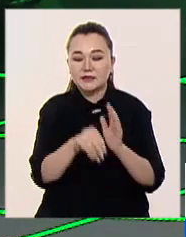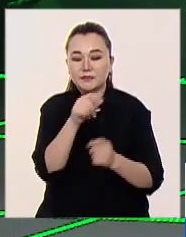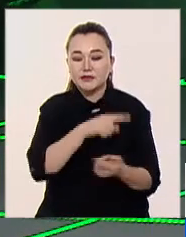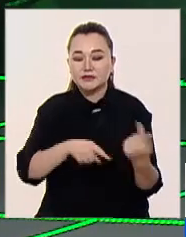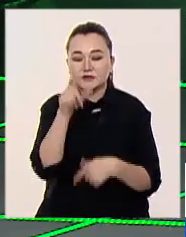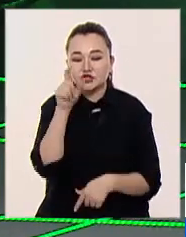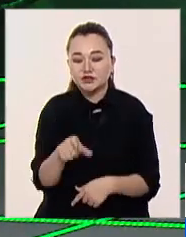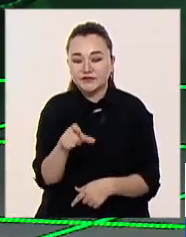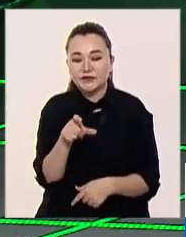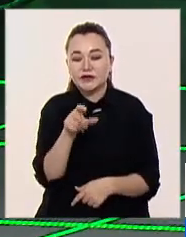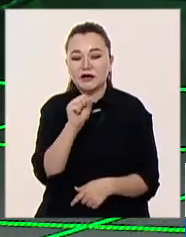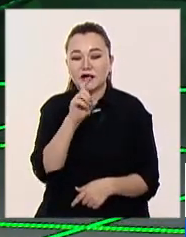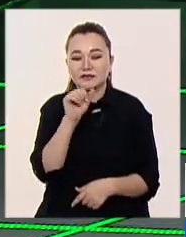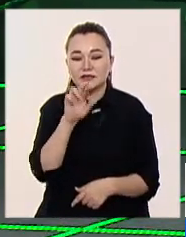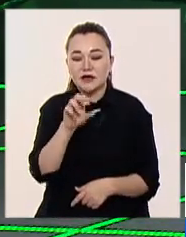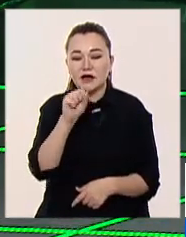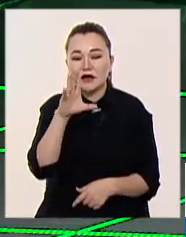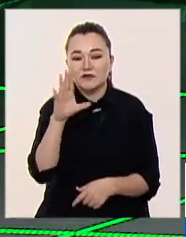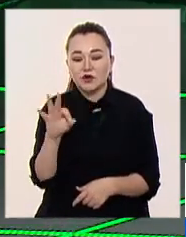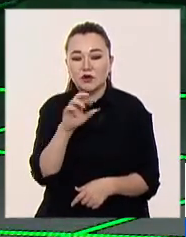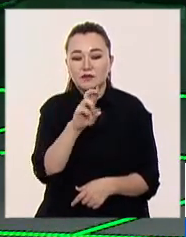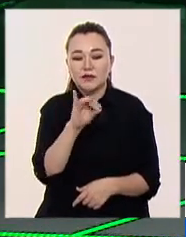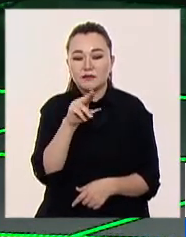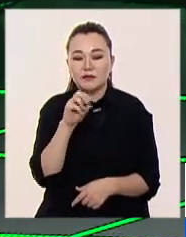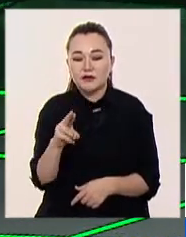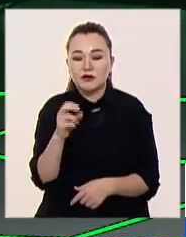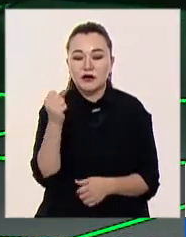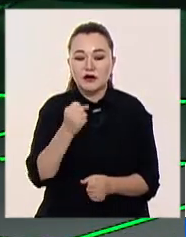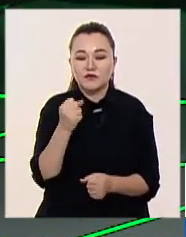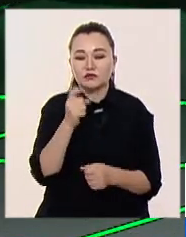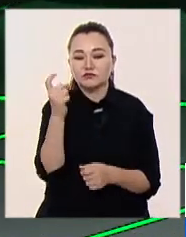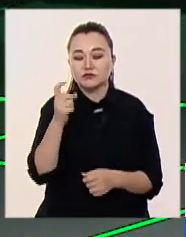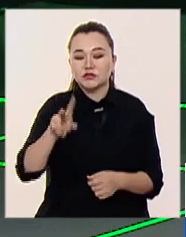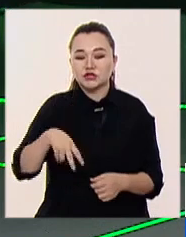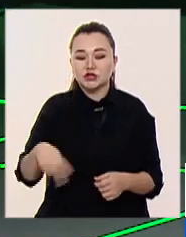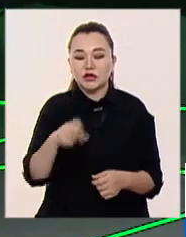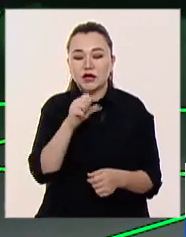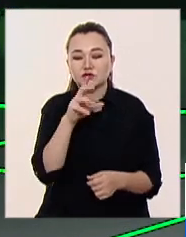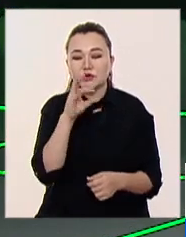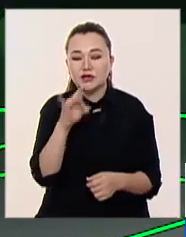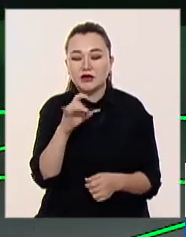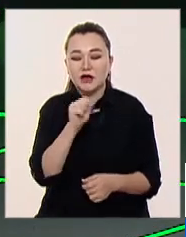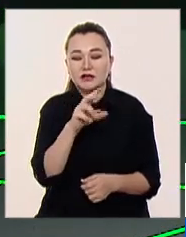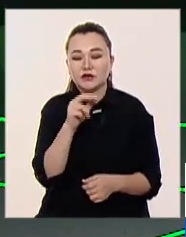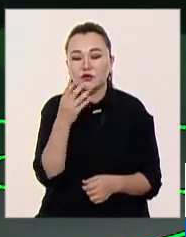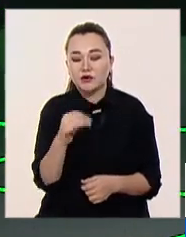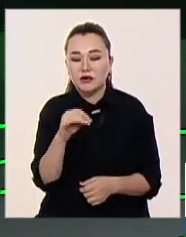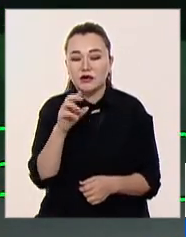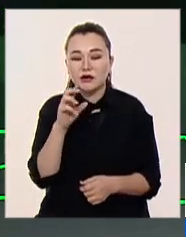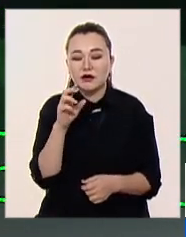бизнесмен, Азия Авто жана Бипек автокомпанияларынын башкаруучу акционери Анатолий Балушкиндин эл